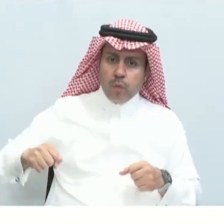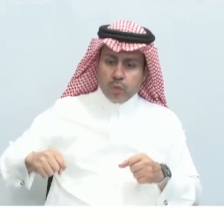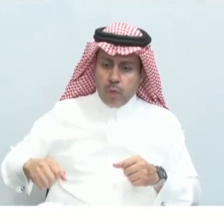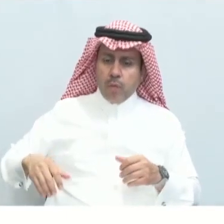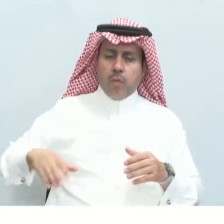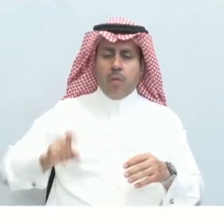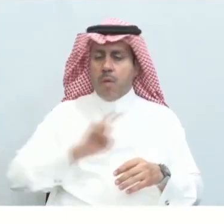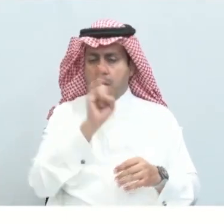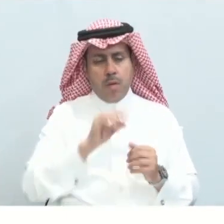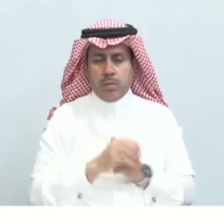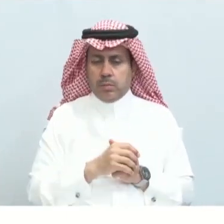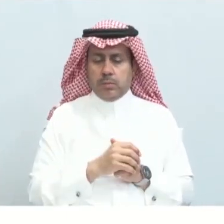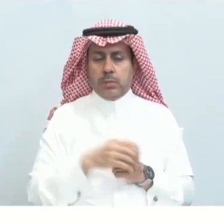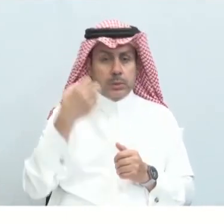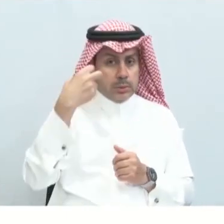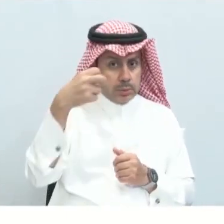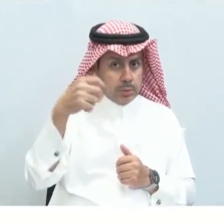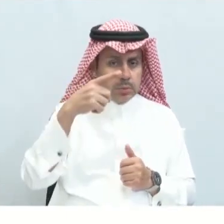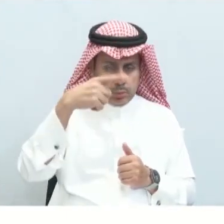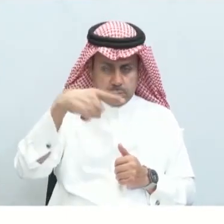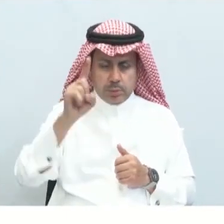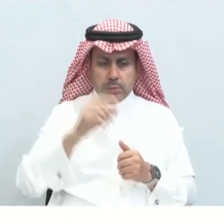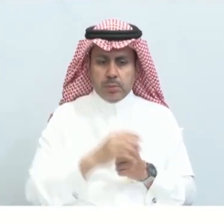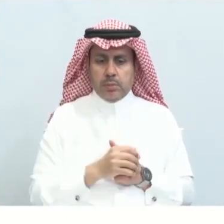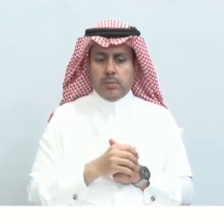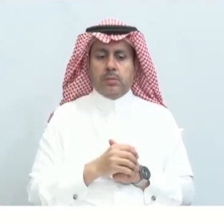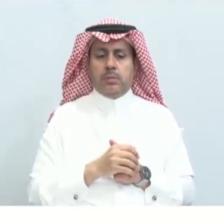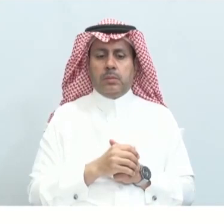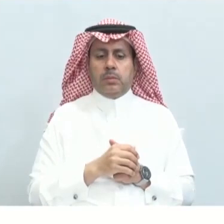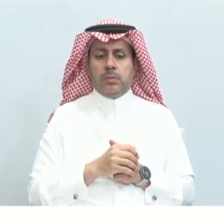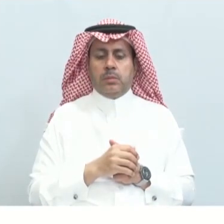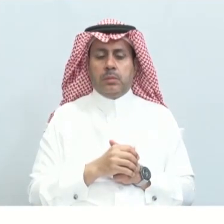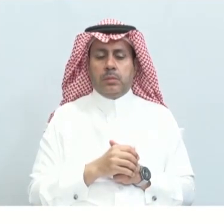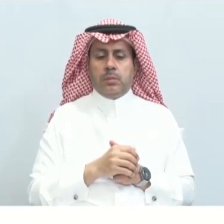وهذا تصرف صحيح نضع عليه علامات صح